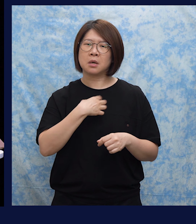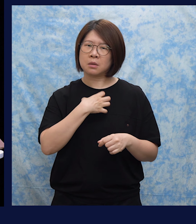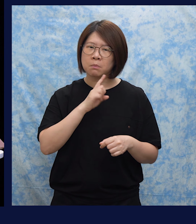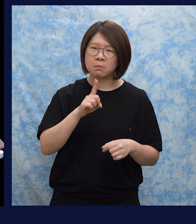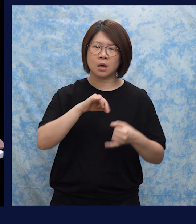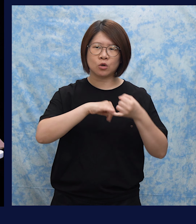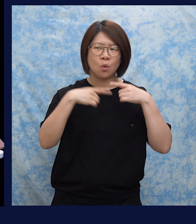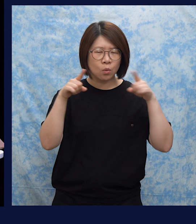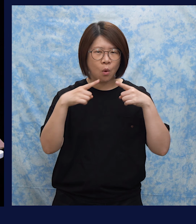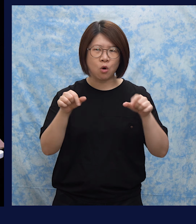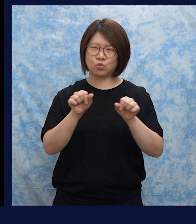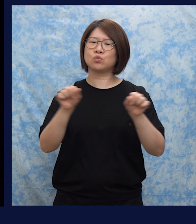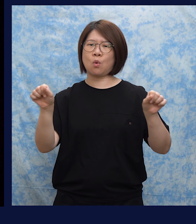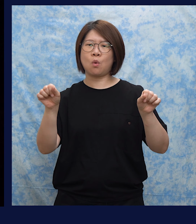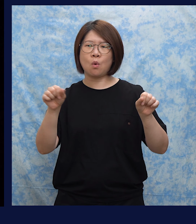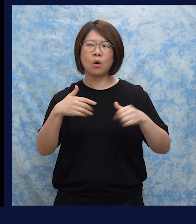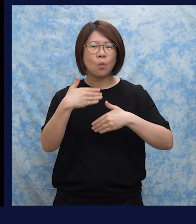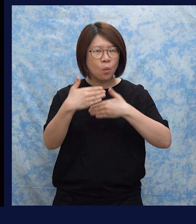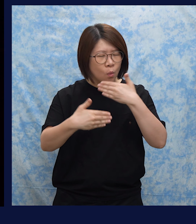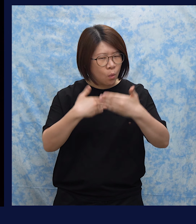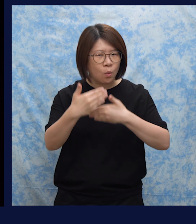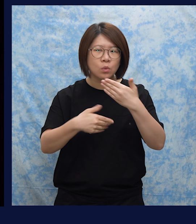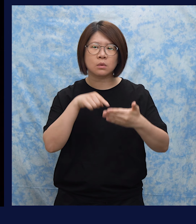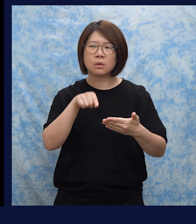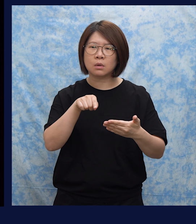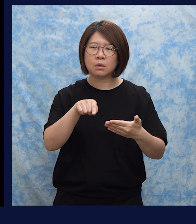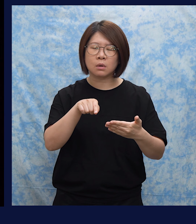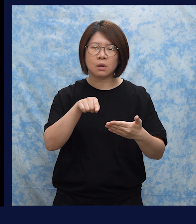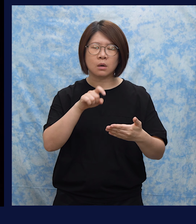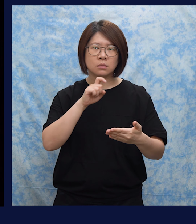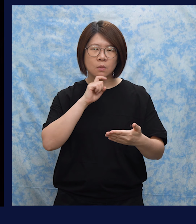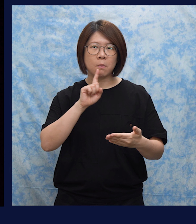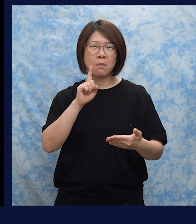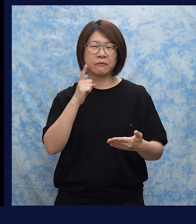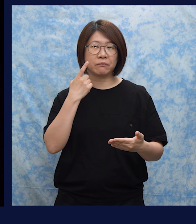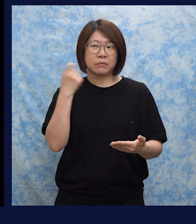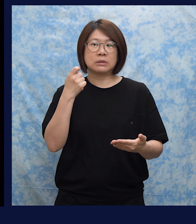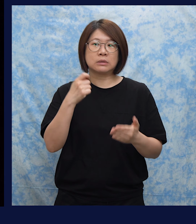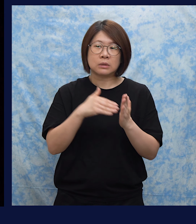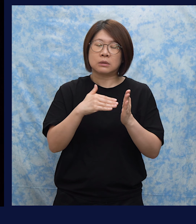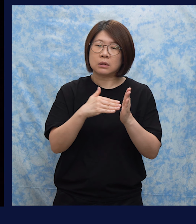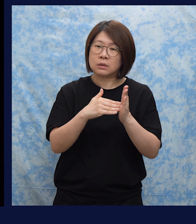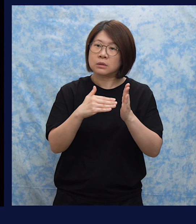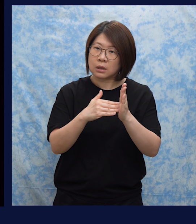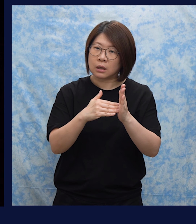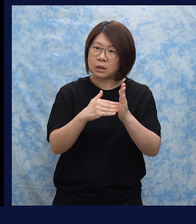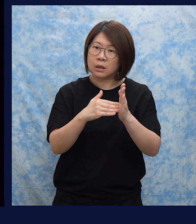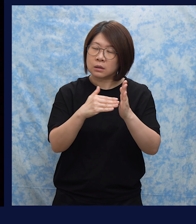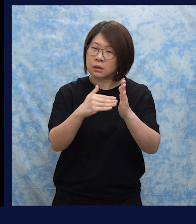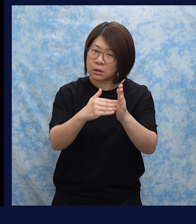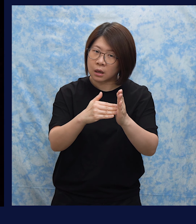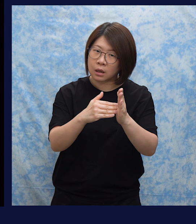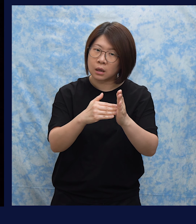約翰受難曲長啲啦。但係反而咧，佢喺個過程入面又會聽到多好多地方係，都好似係會突然